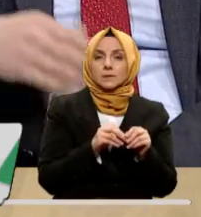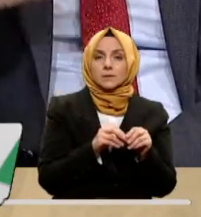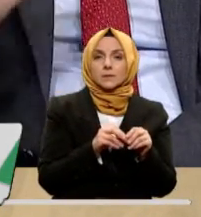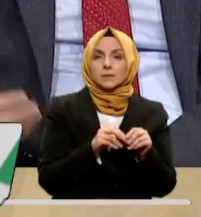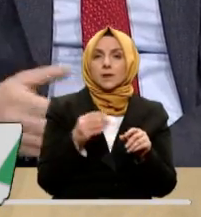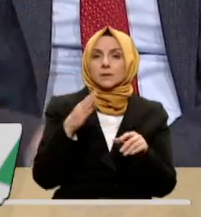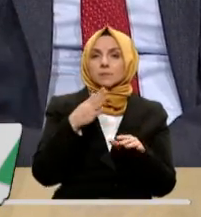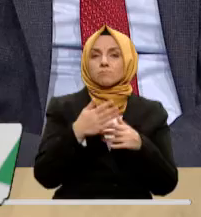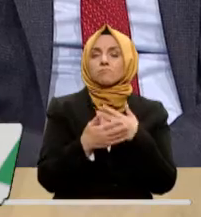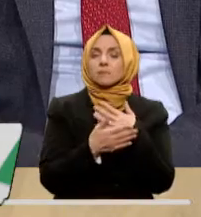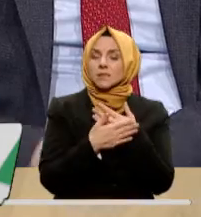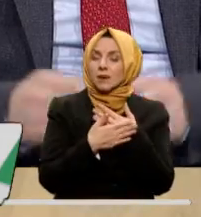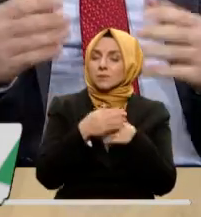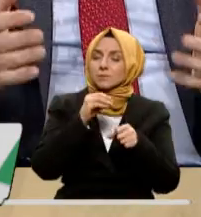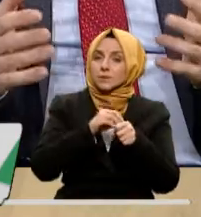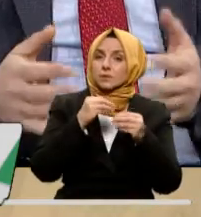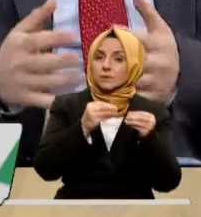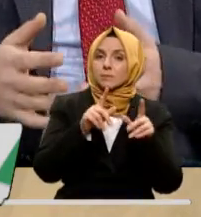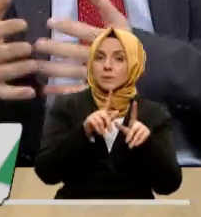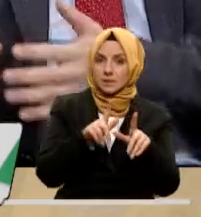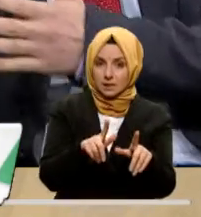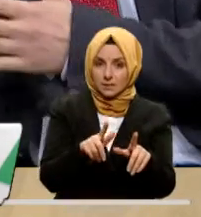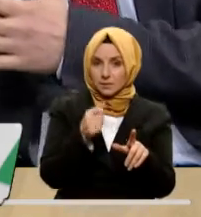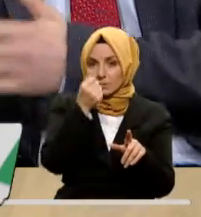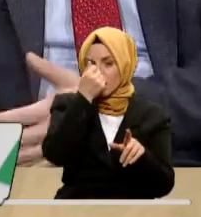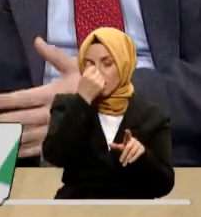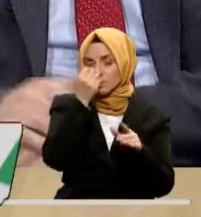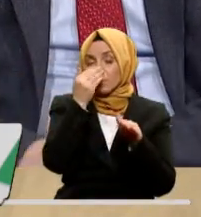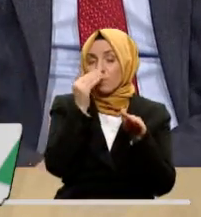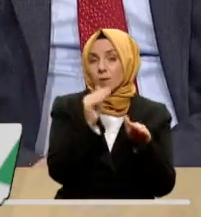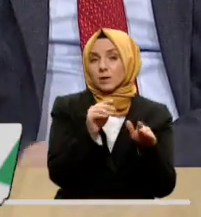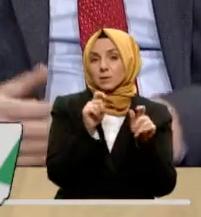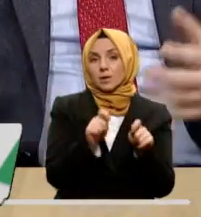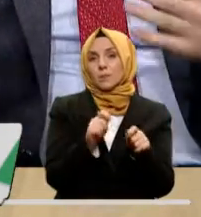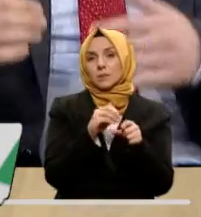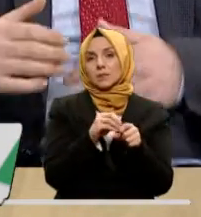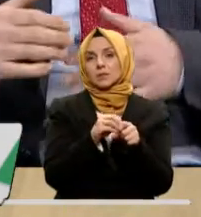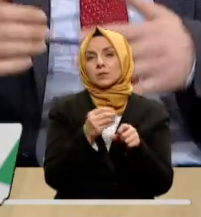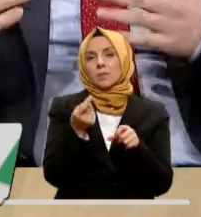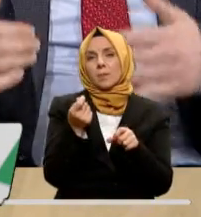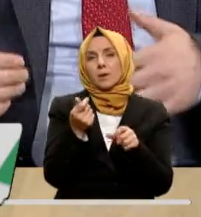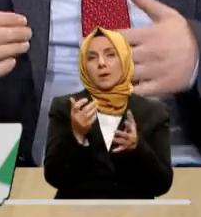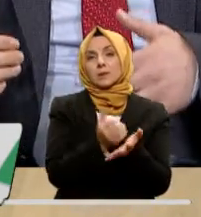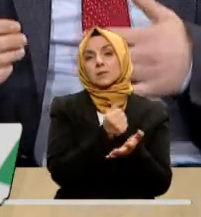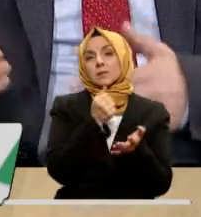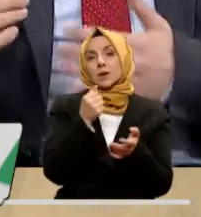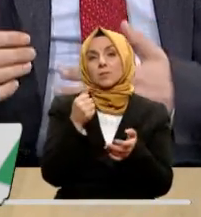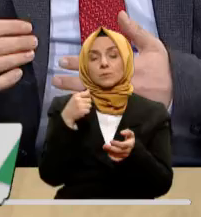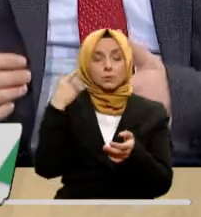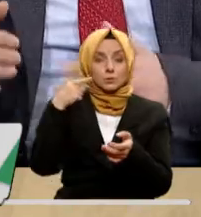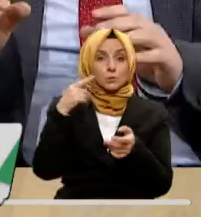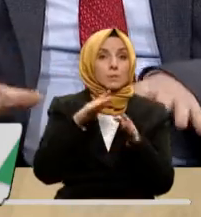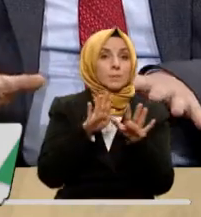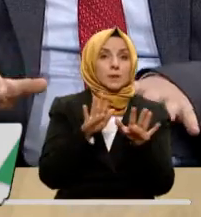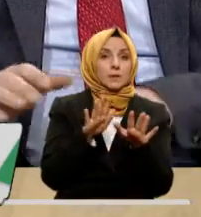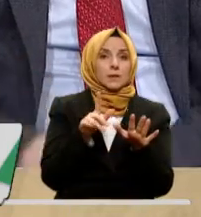Yardım severlik duygusu da verilmesi lazım sekonder Hiç bir kazanç beklentisi olmaması lazım Kendi sağlığına iyi geliyor düşüncesi